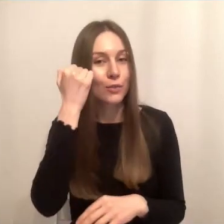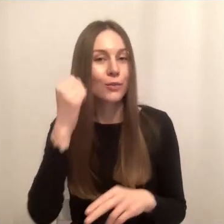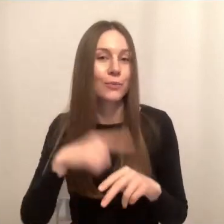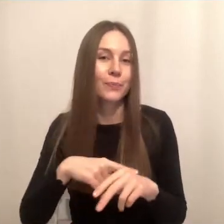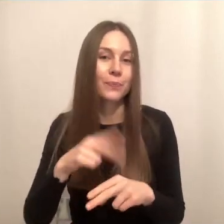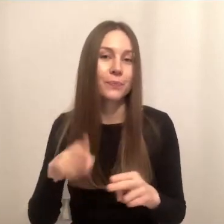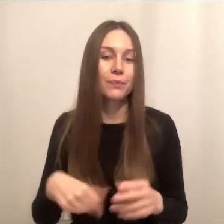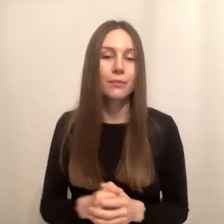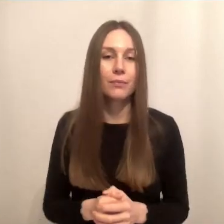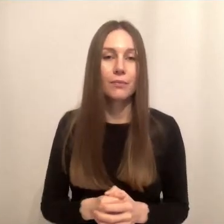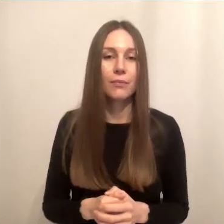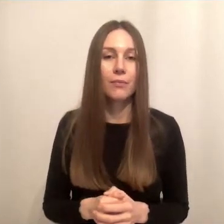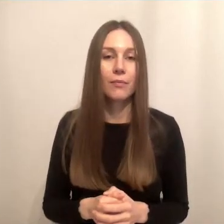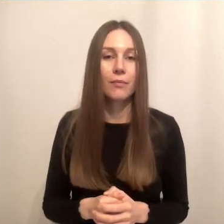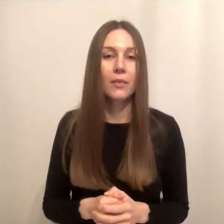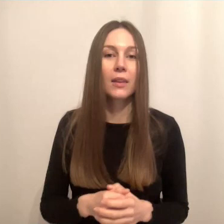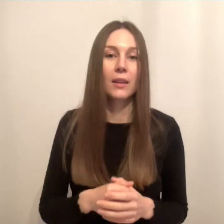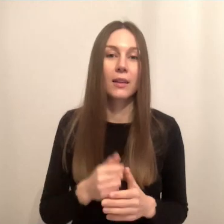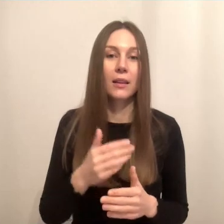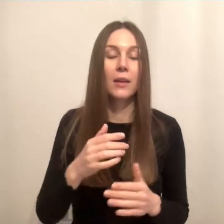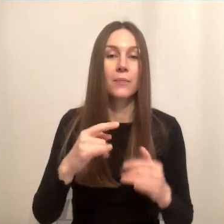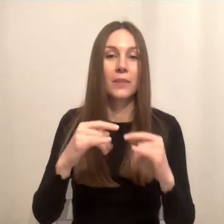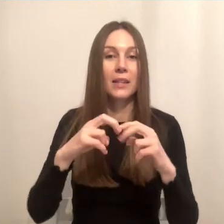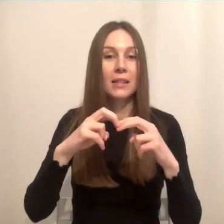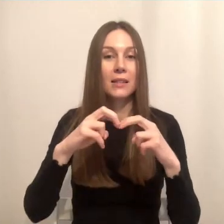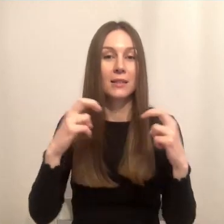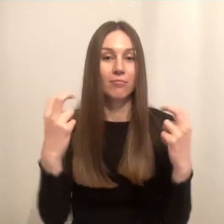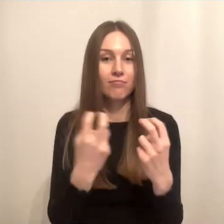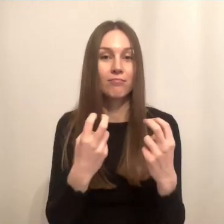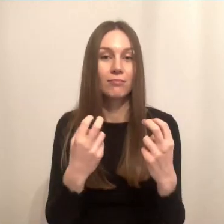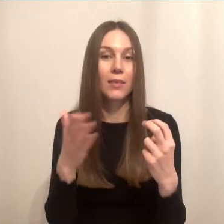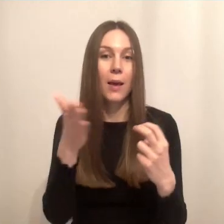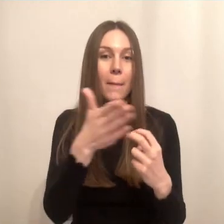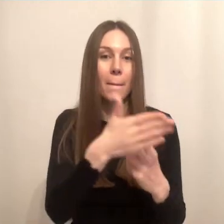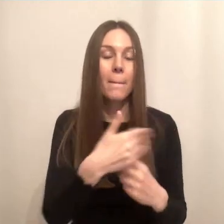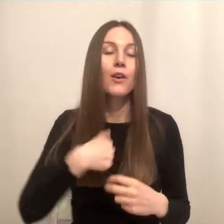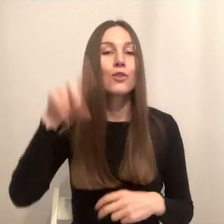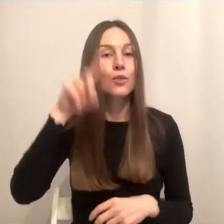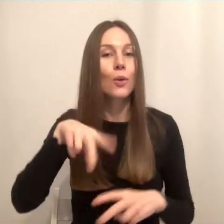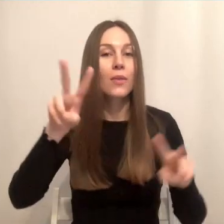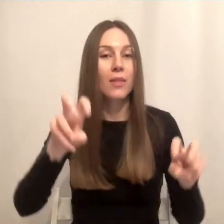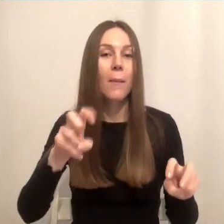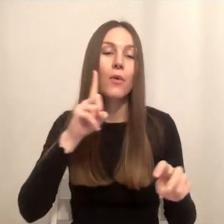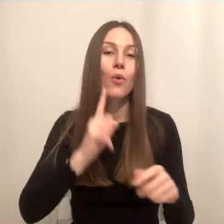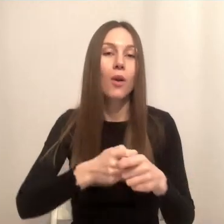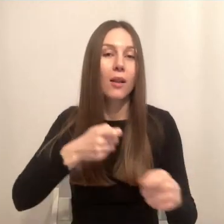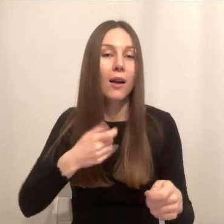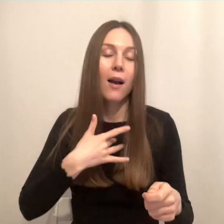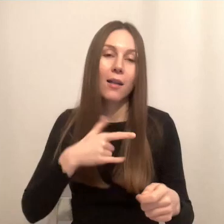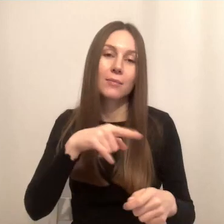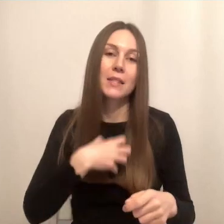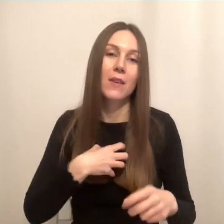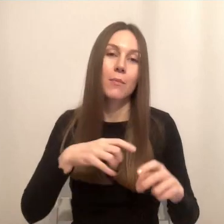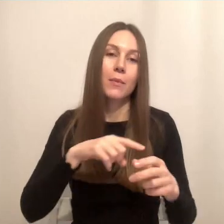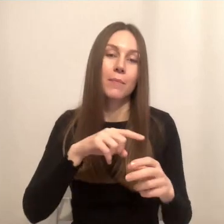Dėkui. Žiūrėkit, einam aplink stalą, aš suprantu, kad šita tema yra noro ilgiau padiskutuoti, matyt, aktuali problema, ponė